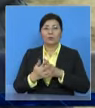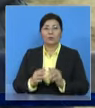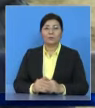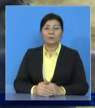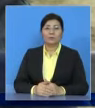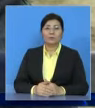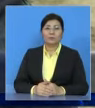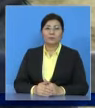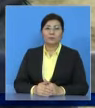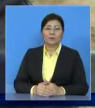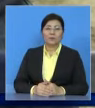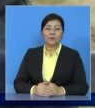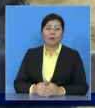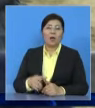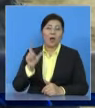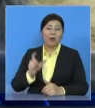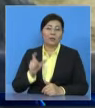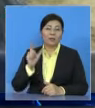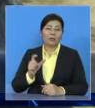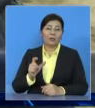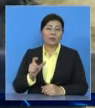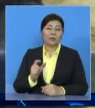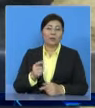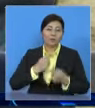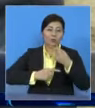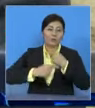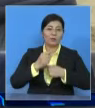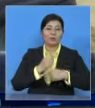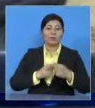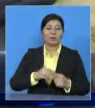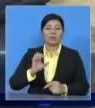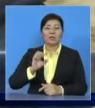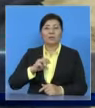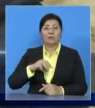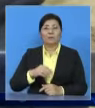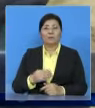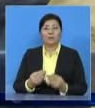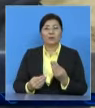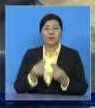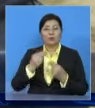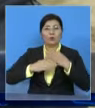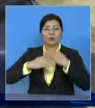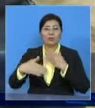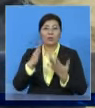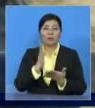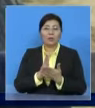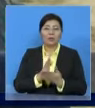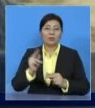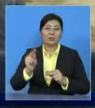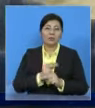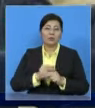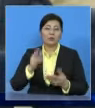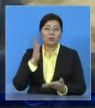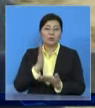жатыр. Көшіп келіп жатыр қайта, мына асфальт салып жатыр, стадион салды, детский площадка, ремонт жүріп жатыр.